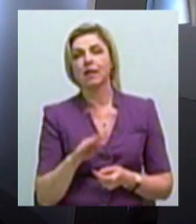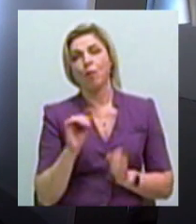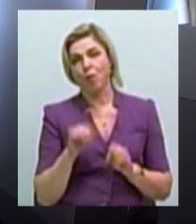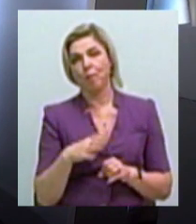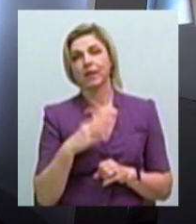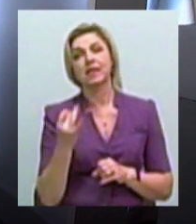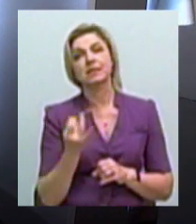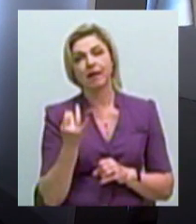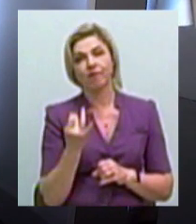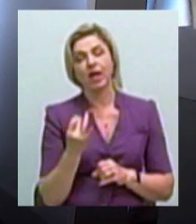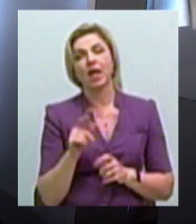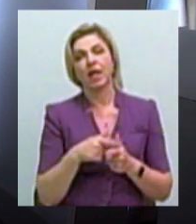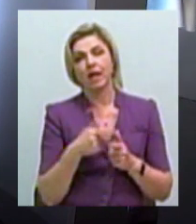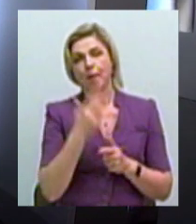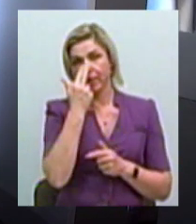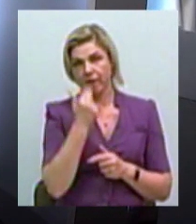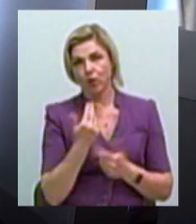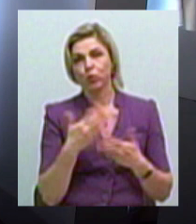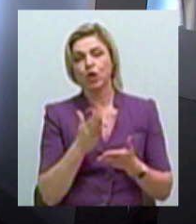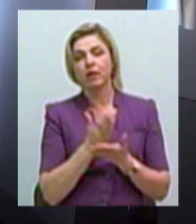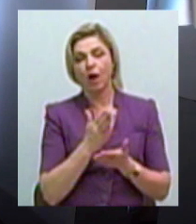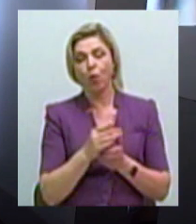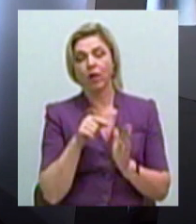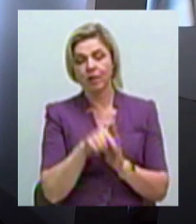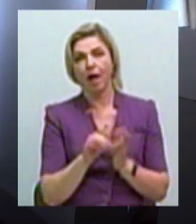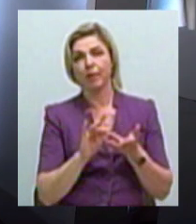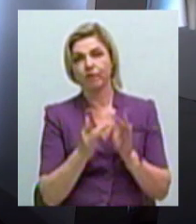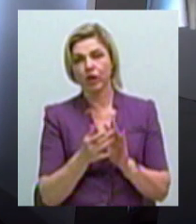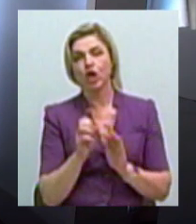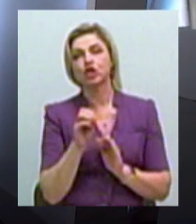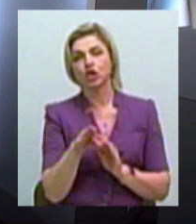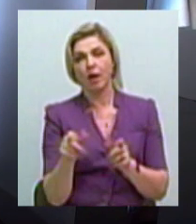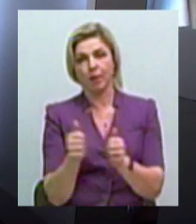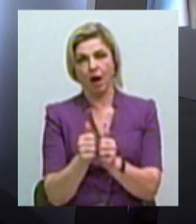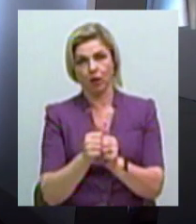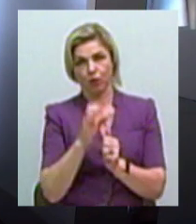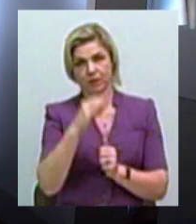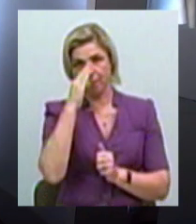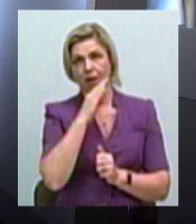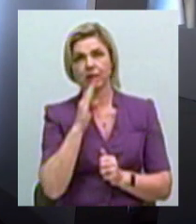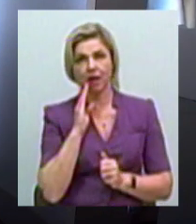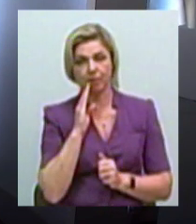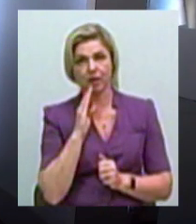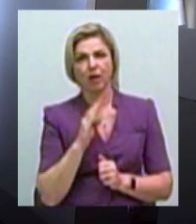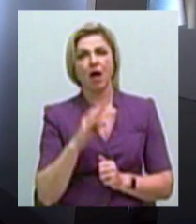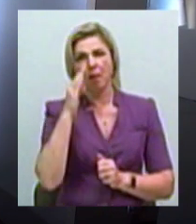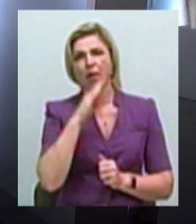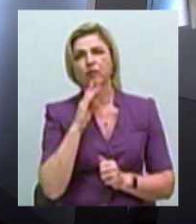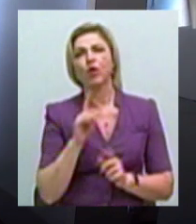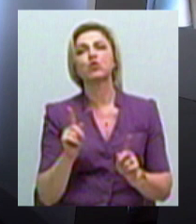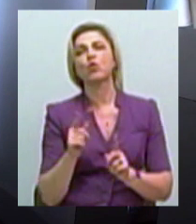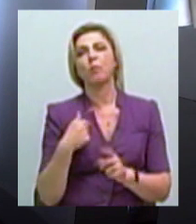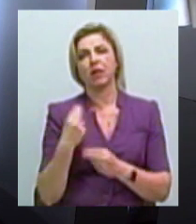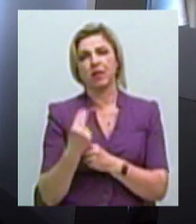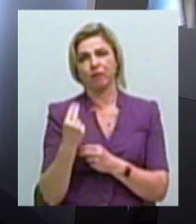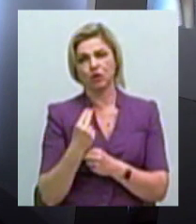цікавіше або звичніше уже перебувати у мережі, ніж з батьками поруч. Батьки те, що ти мене починаєш повчати і так далі,